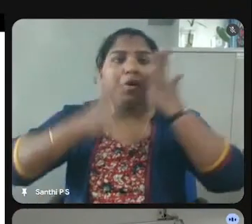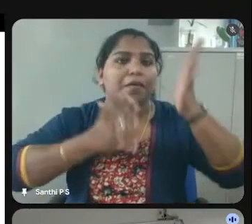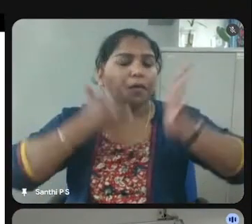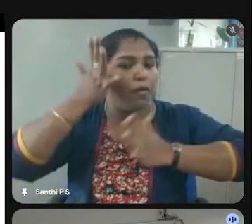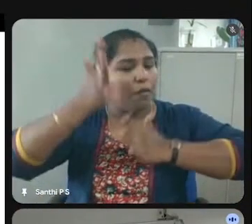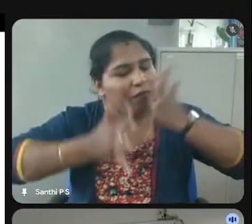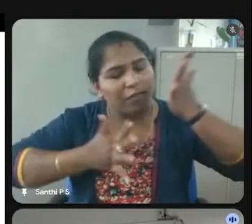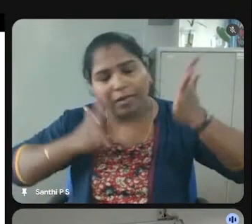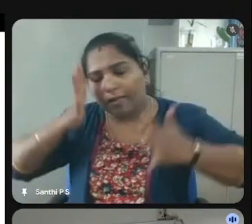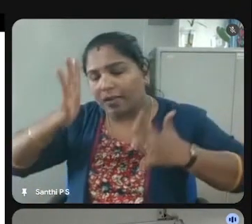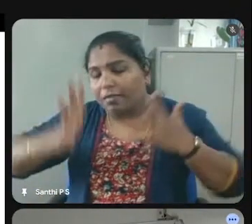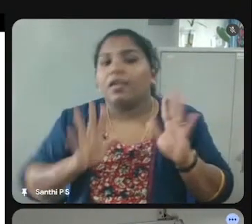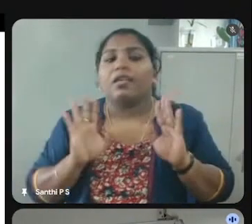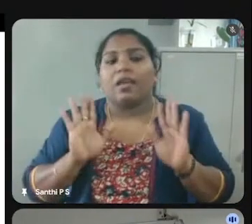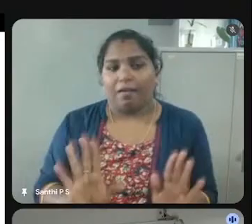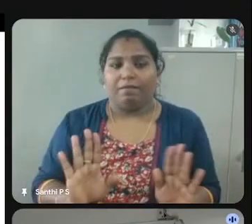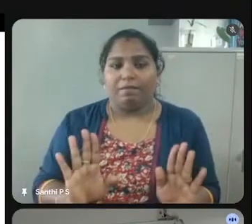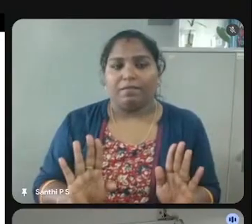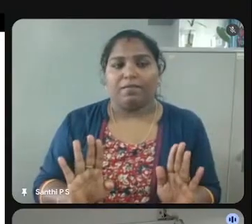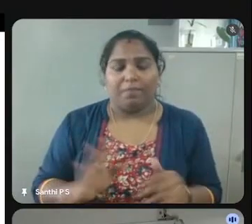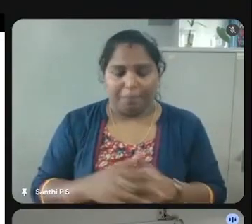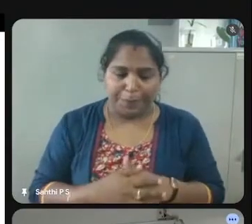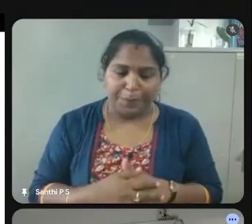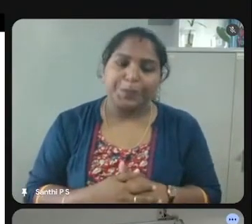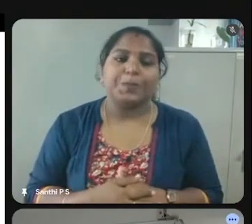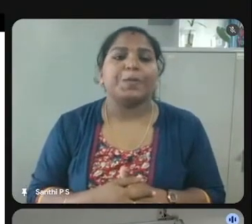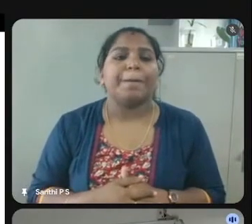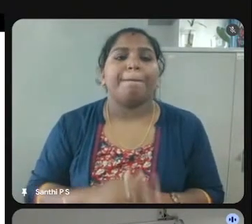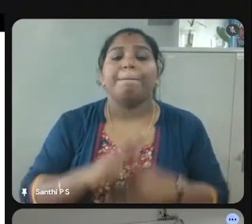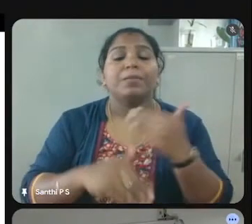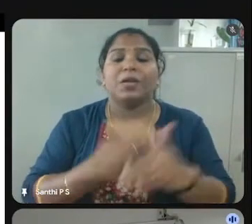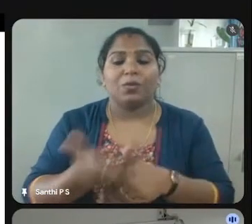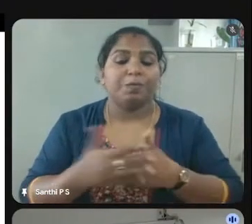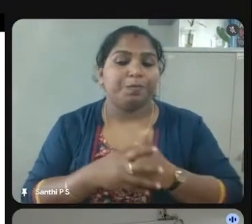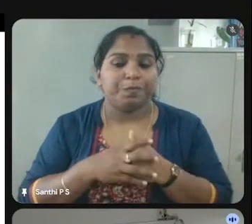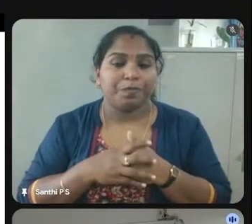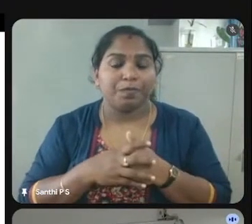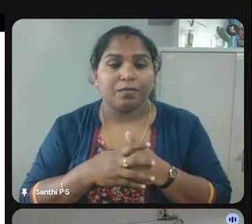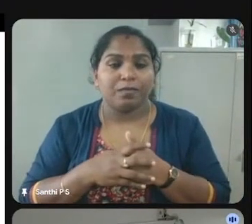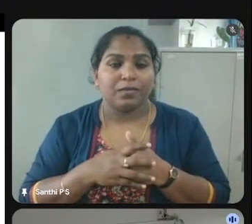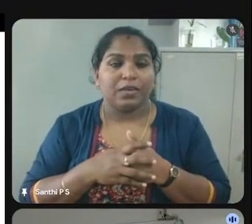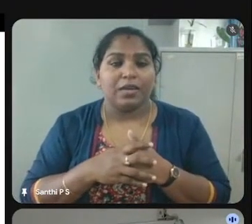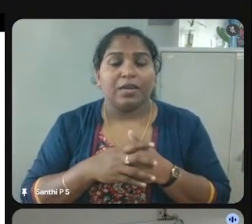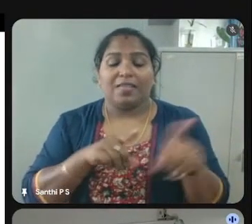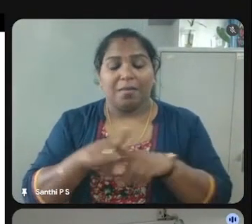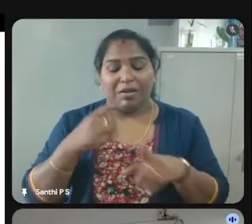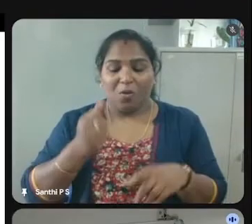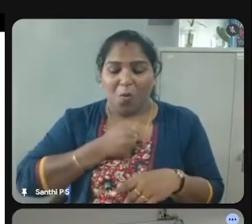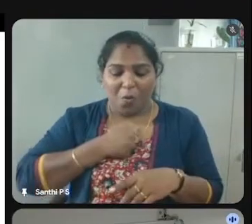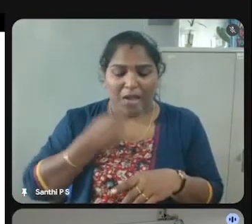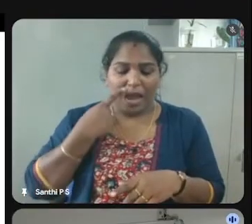കൊണ്ട് പേരൻസിന് പ്രയാസങ്ങൾ ഉണ്ടാകാറുണ്ട്. അതുപോലെ തന്നെ നമ്മുടെ രക്ഷാകർതൃത്വ കഴിവുകളെ കുറിച്ച്